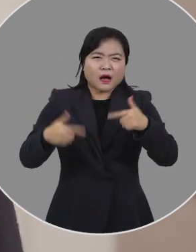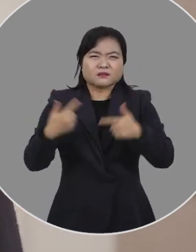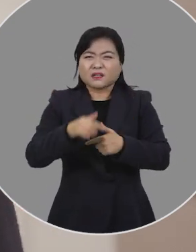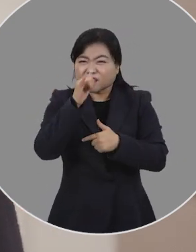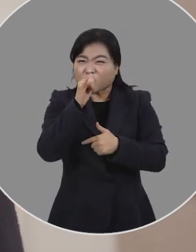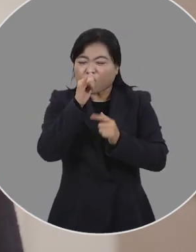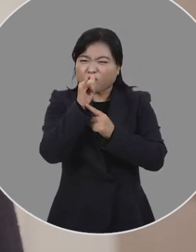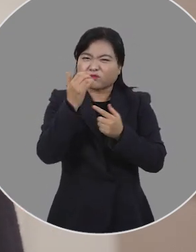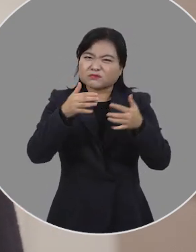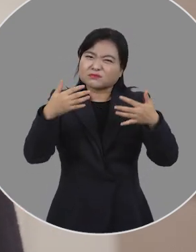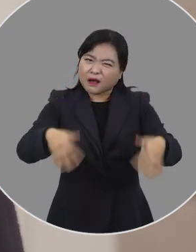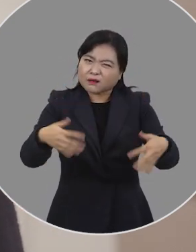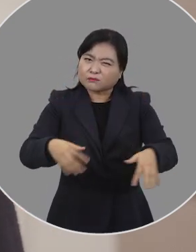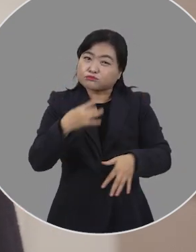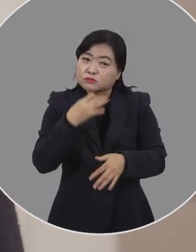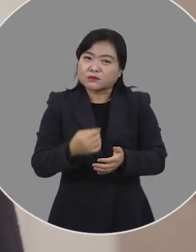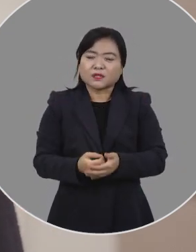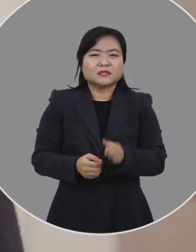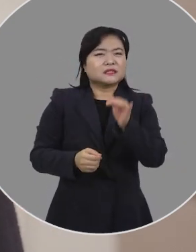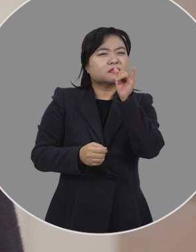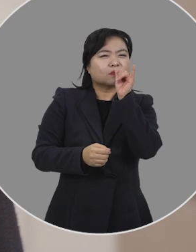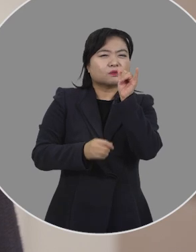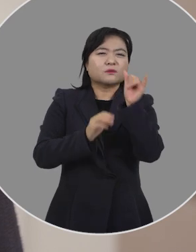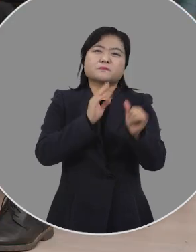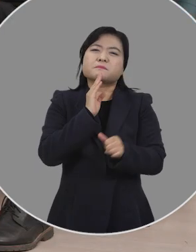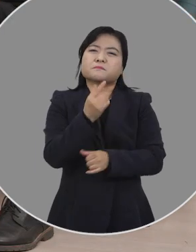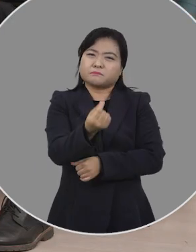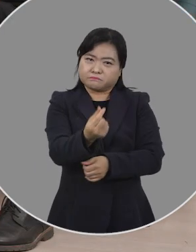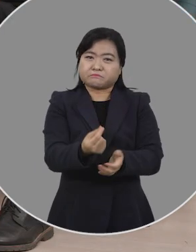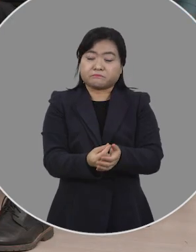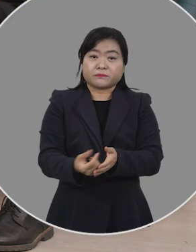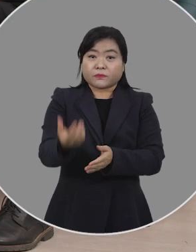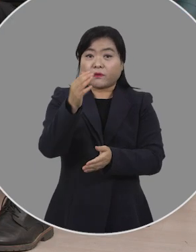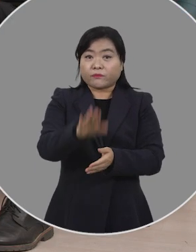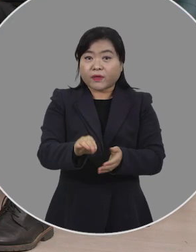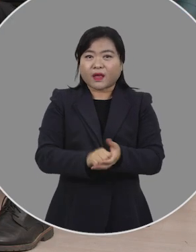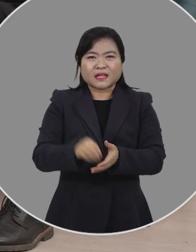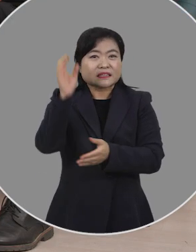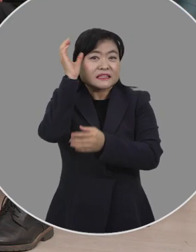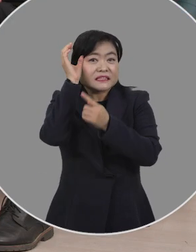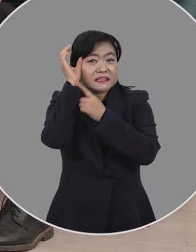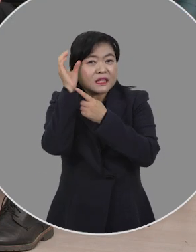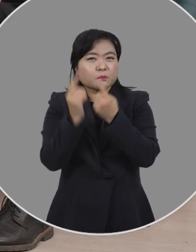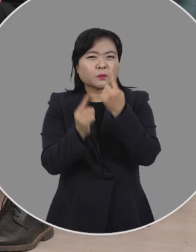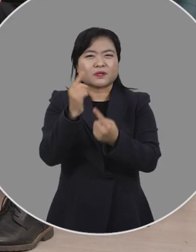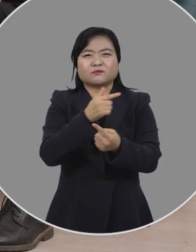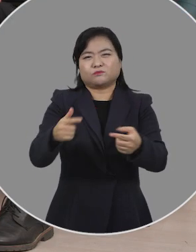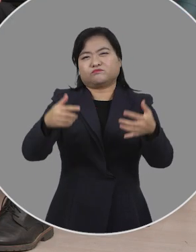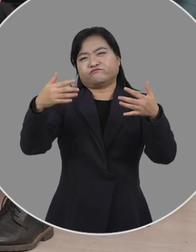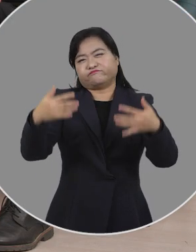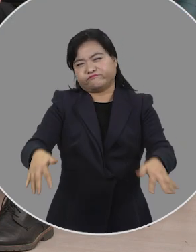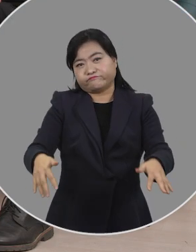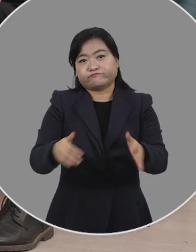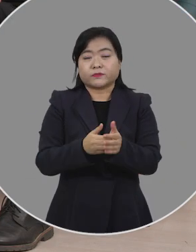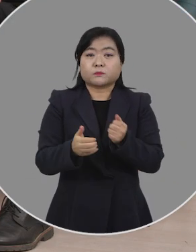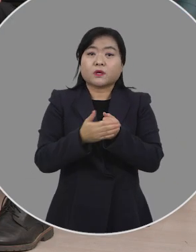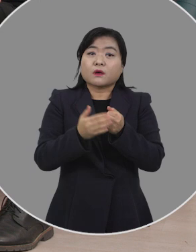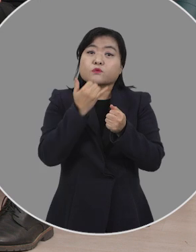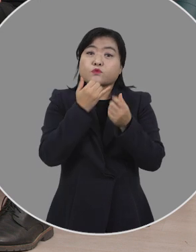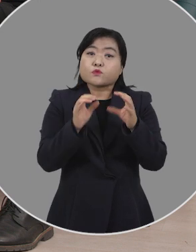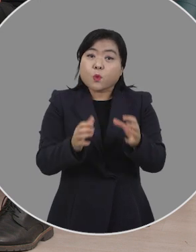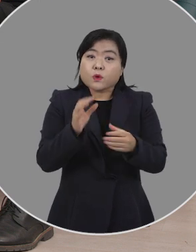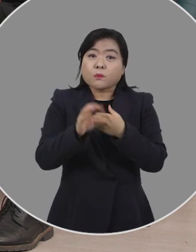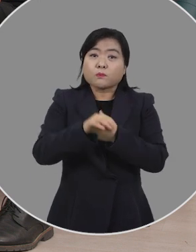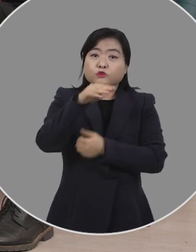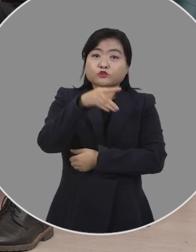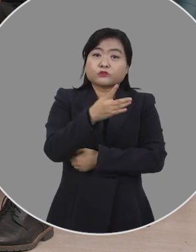그냥 약해서 그렇지. 있었죠. 예. 근데 이제 기대했던 것보다 너무 약하니까 독일의 경우는